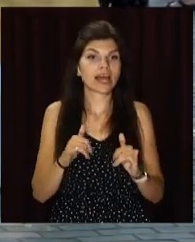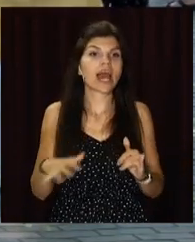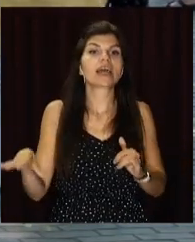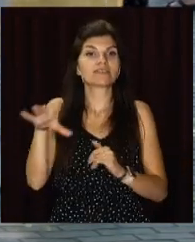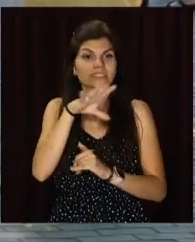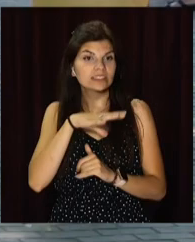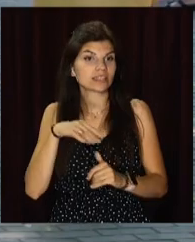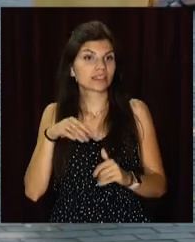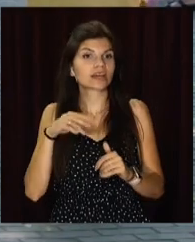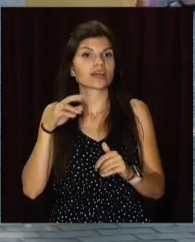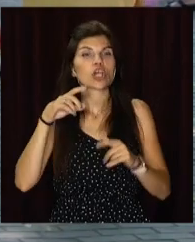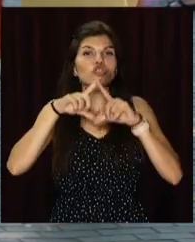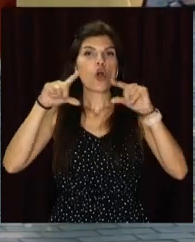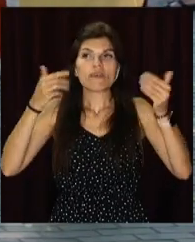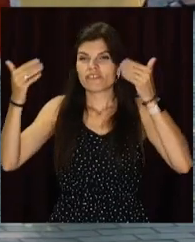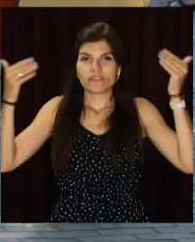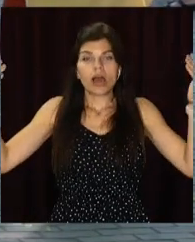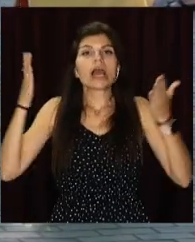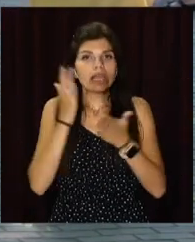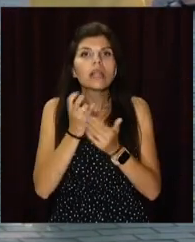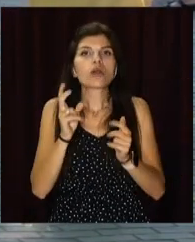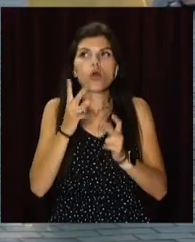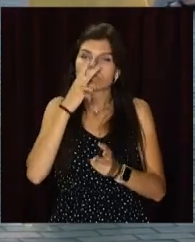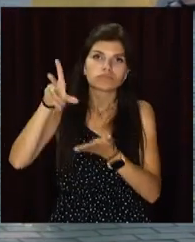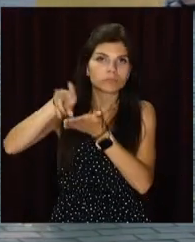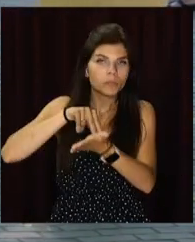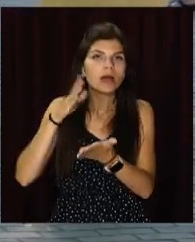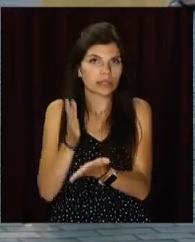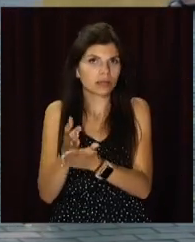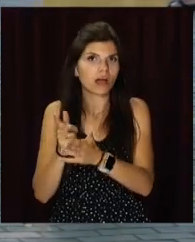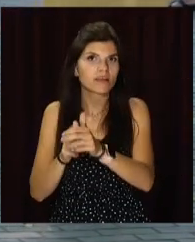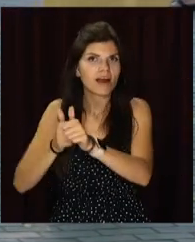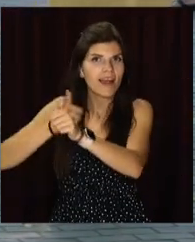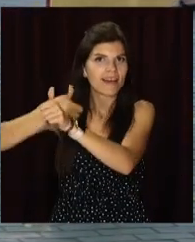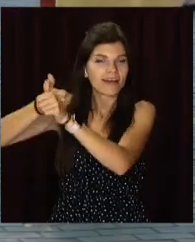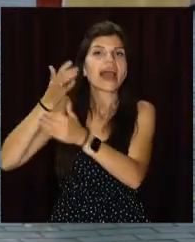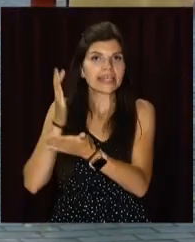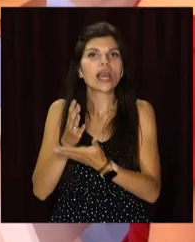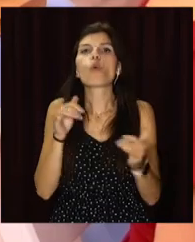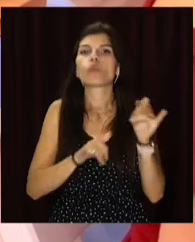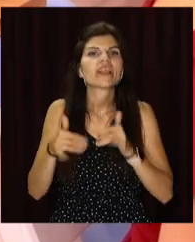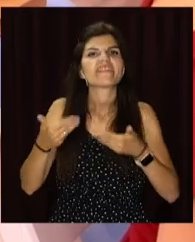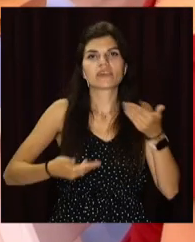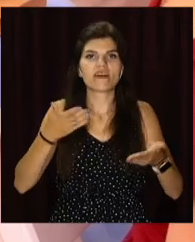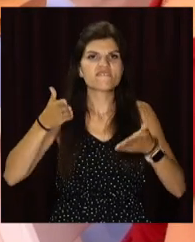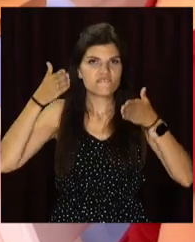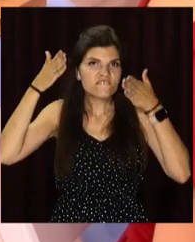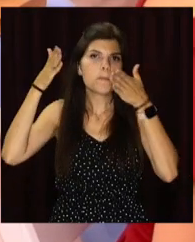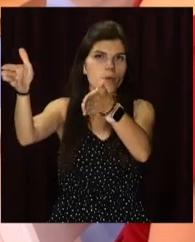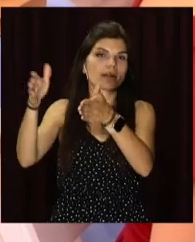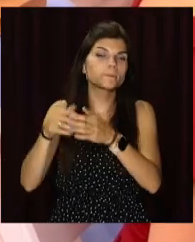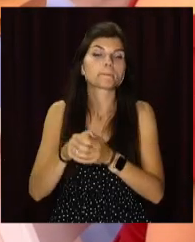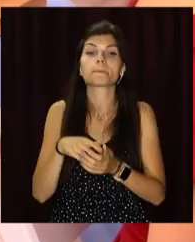всіх загальноосвітніх шкіл. Є на кого рівнятися, є з кого брати приклад і є куди рухатися вперед. Для юнаків та